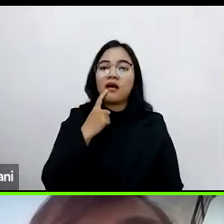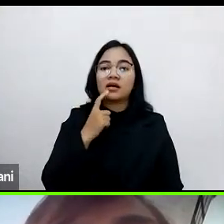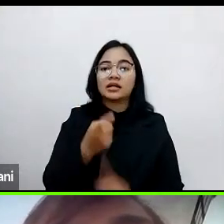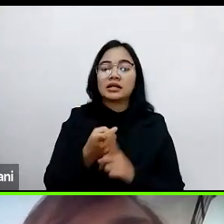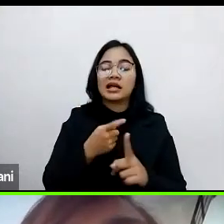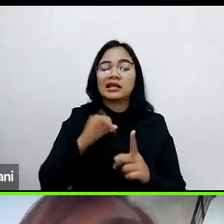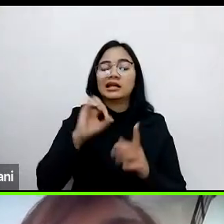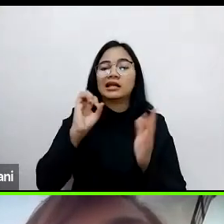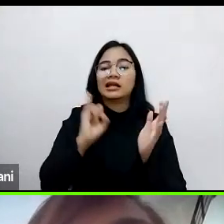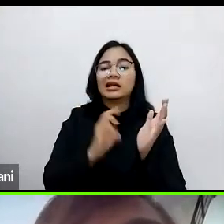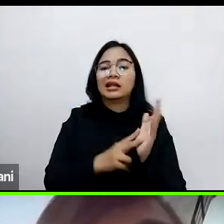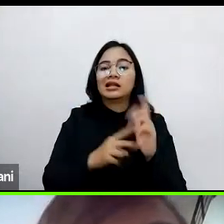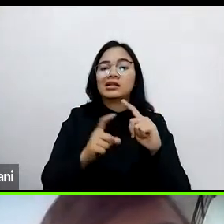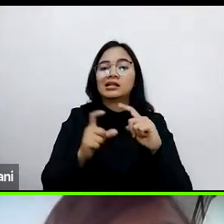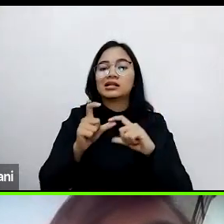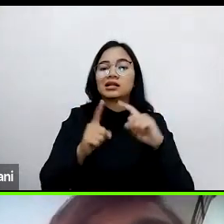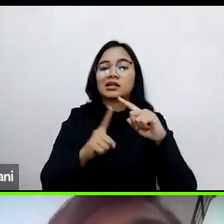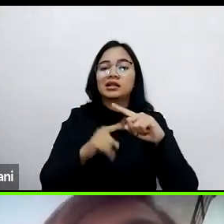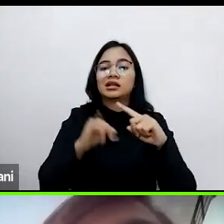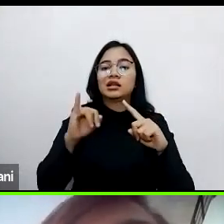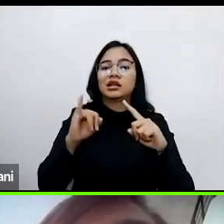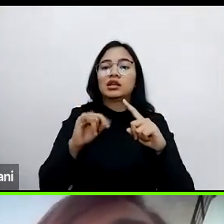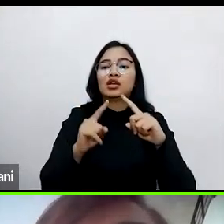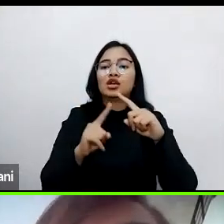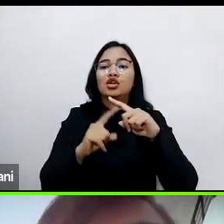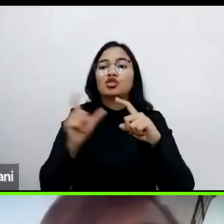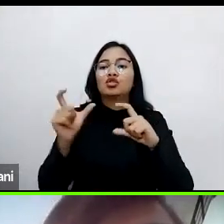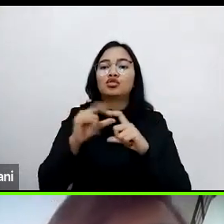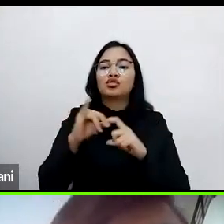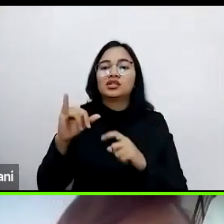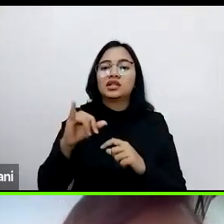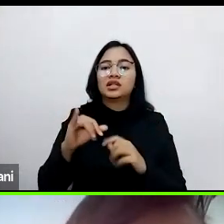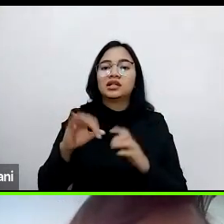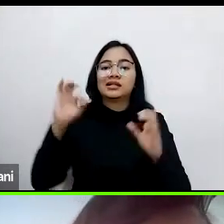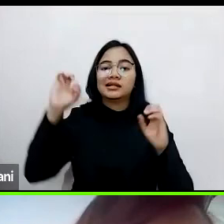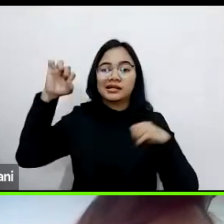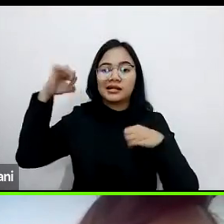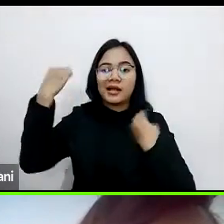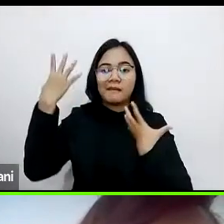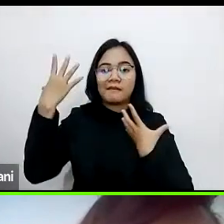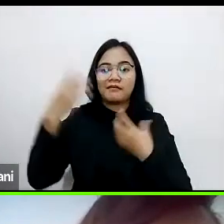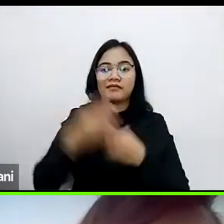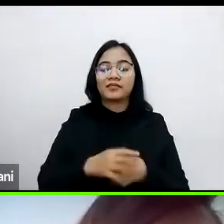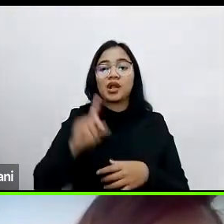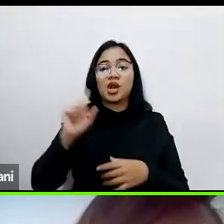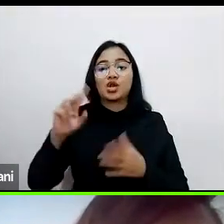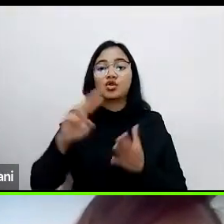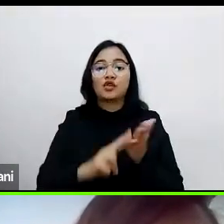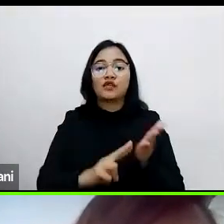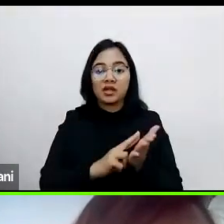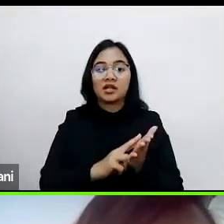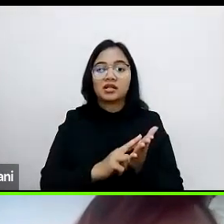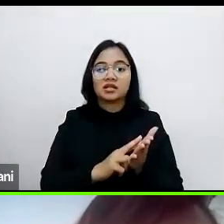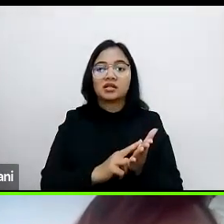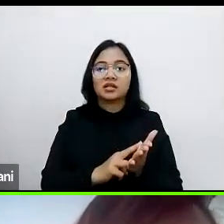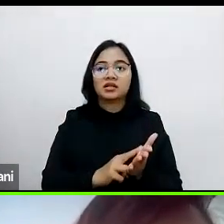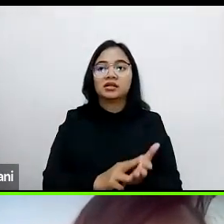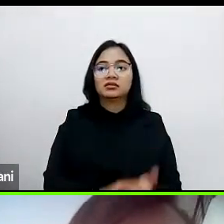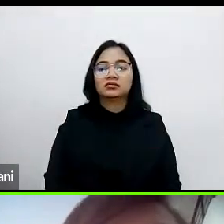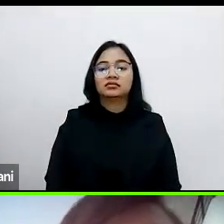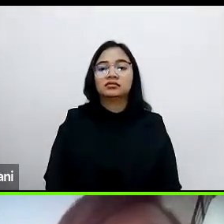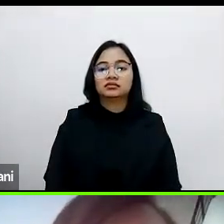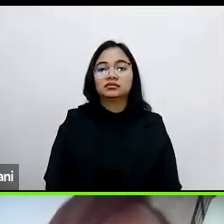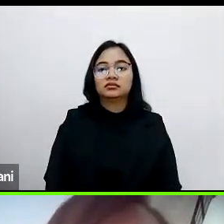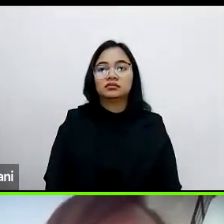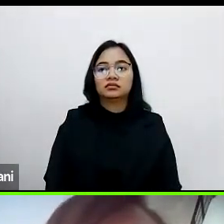institusi Islam misalnya Kemenak itu kan sudah duluan gitu. Kalau di universitas juga kalau nggak salah di UIN mana ya Mbak Ibah mungkin